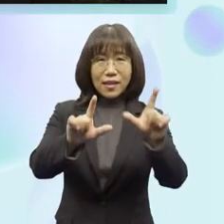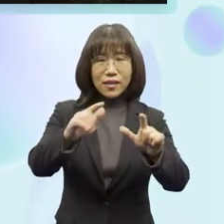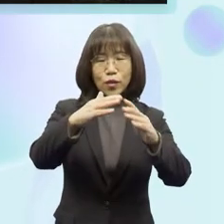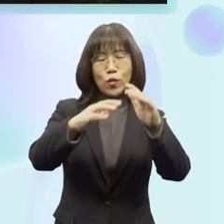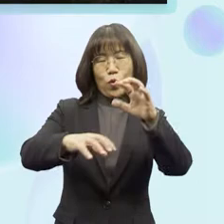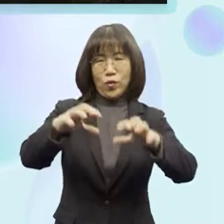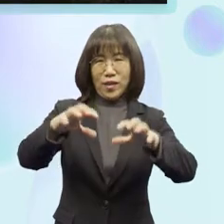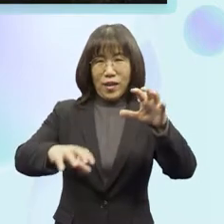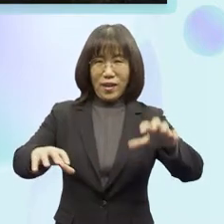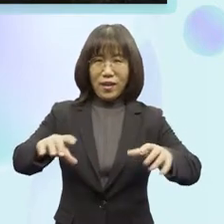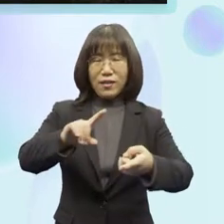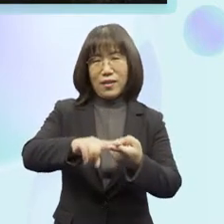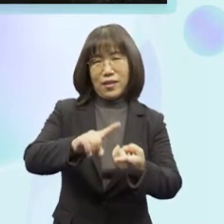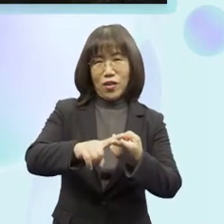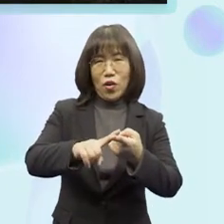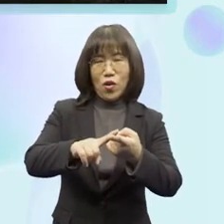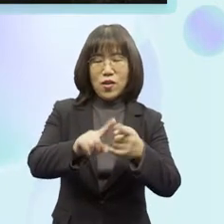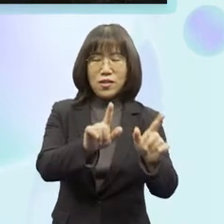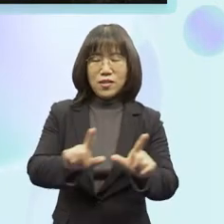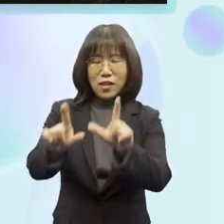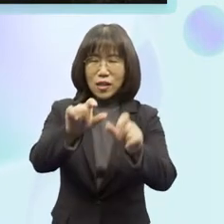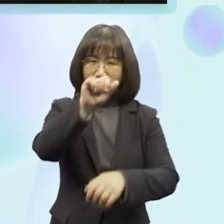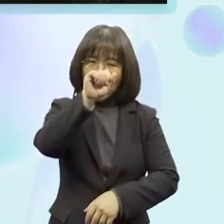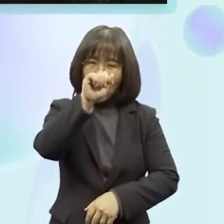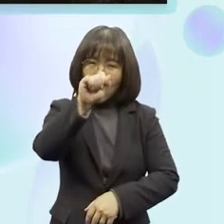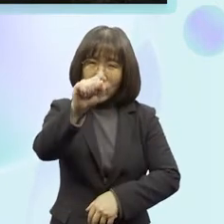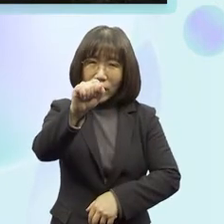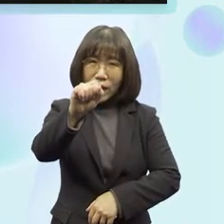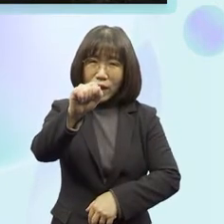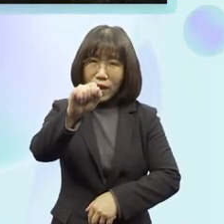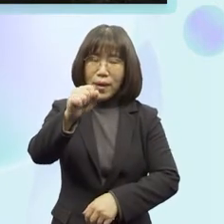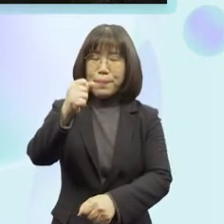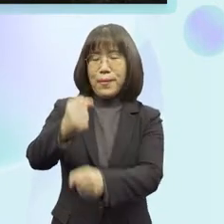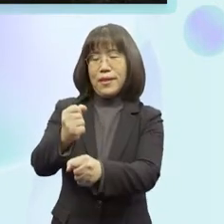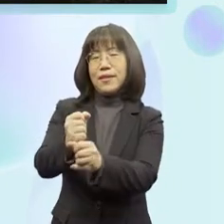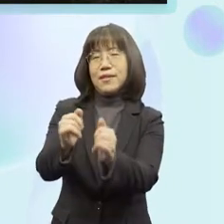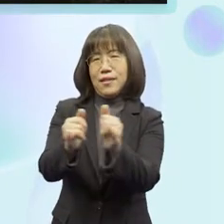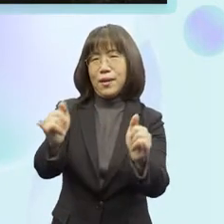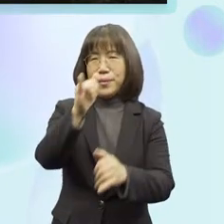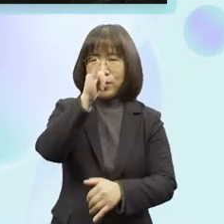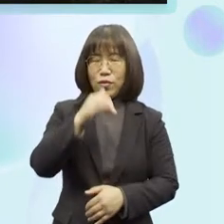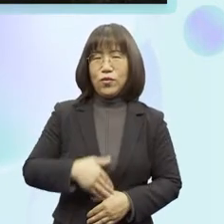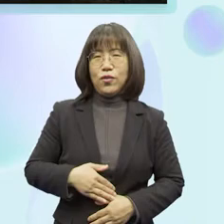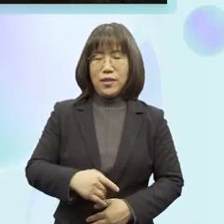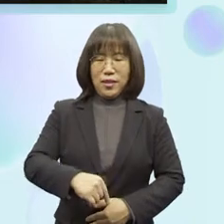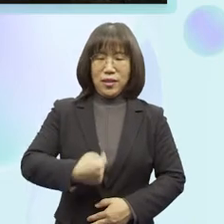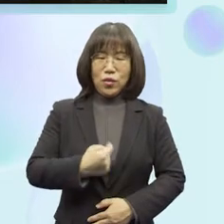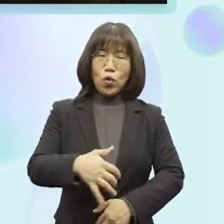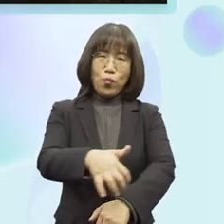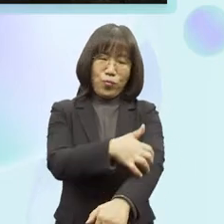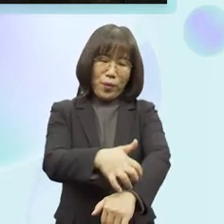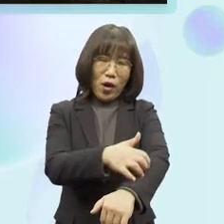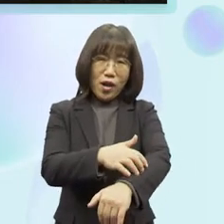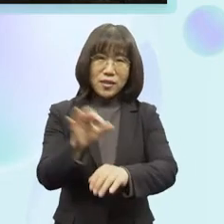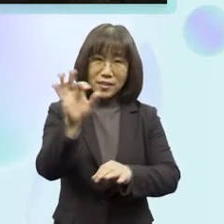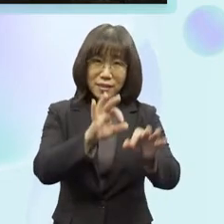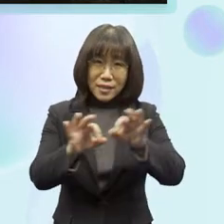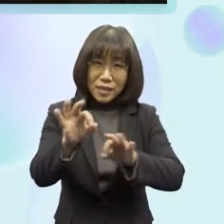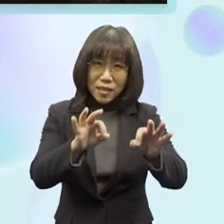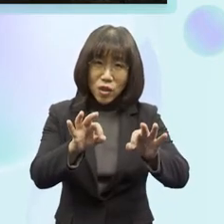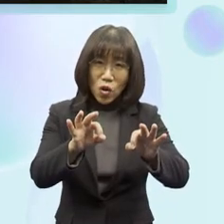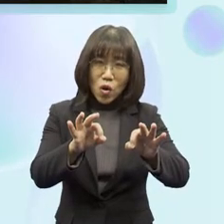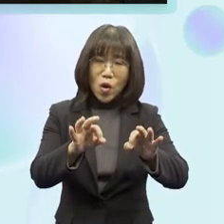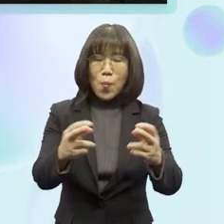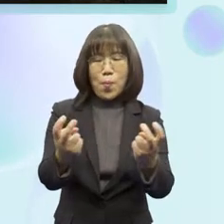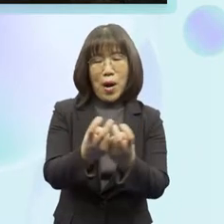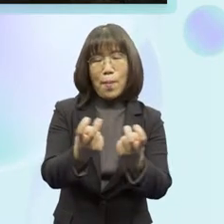내가 살고 있는 동네, 우리 마을을 살기 좋은 곳으로 만들어가는 분들이 있습니다. 스스로 동네의 불편한 점을